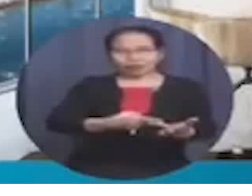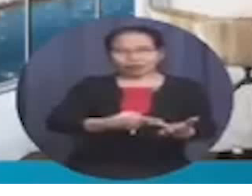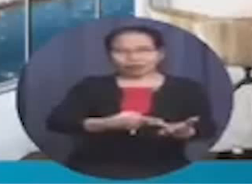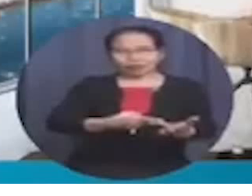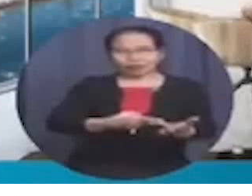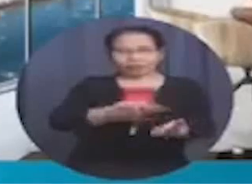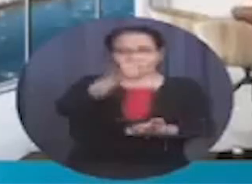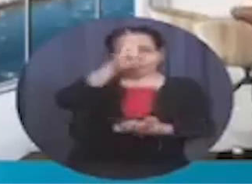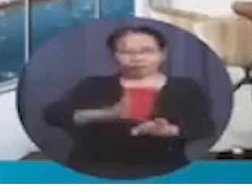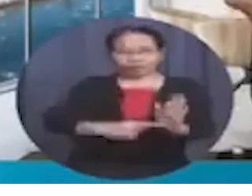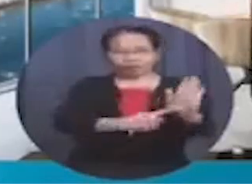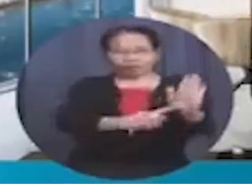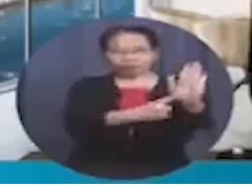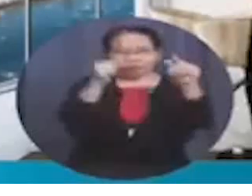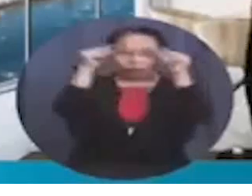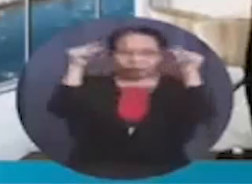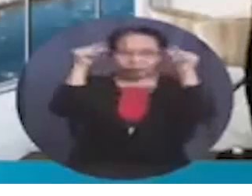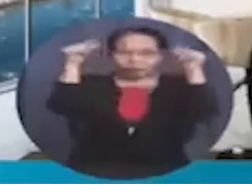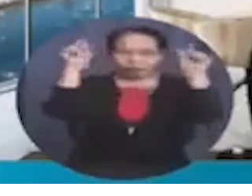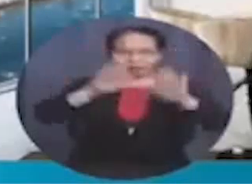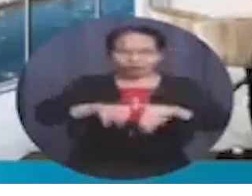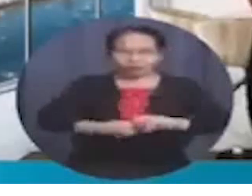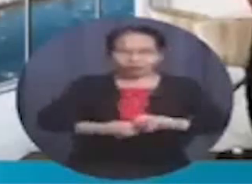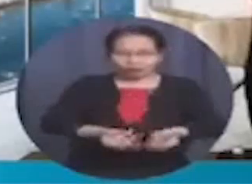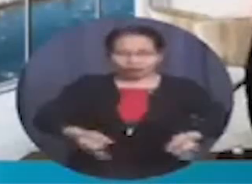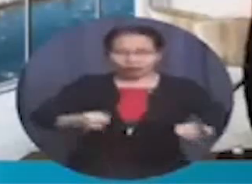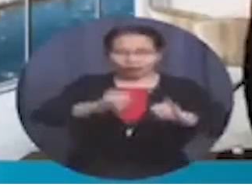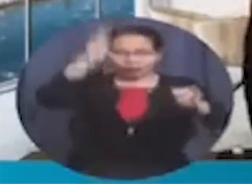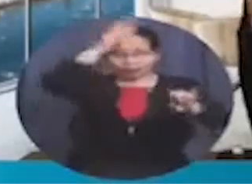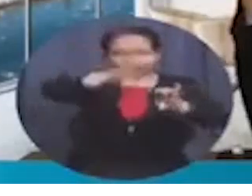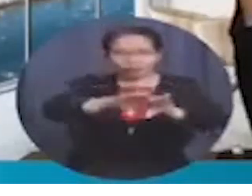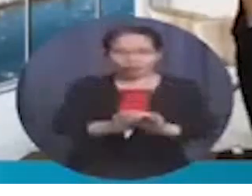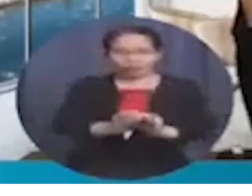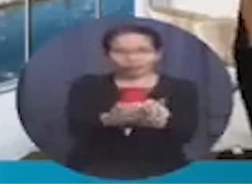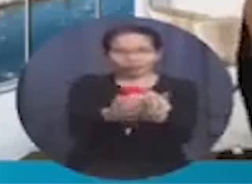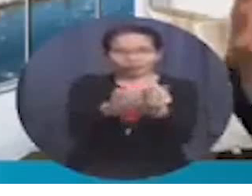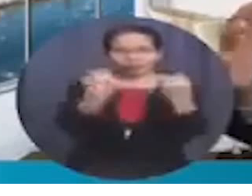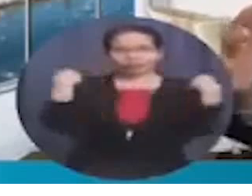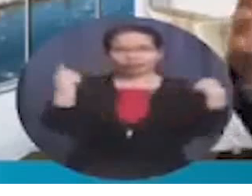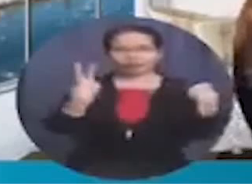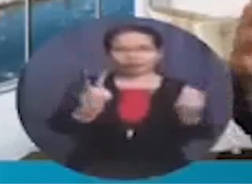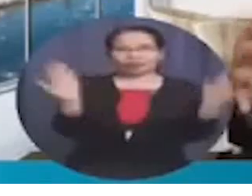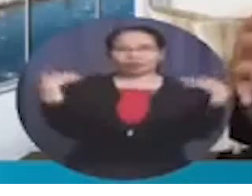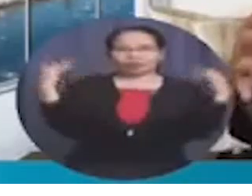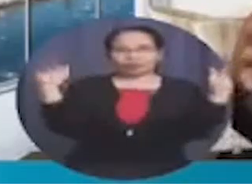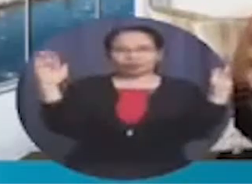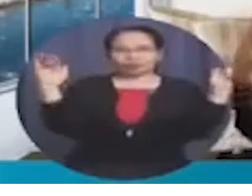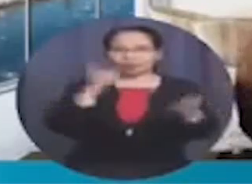gaano kahalaga yung kabanantipan. Mayroong dalawang kerubin na parang kumbaga nagbabantay dun sa